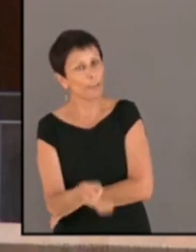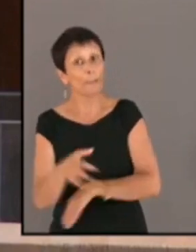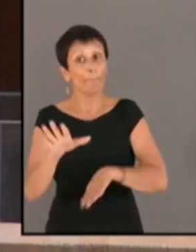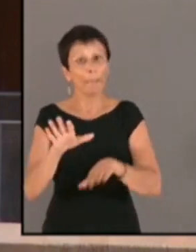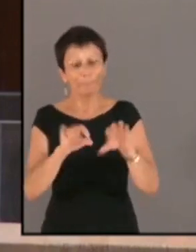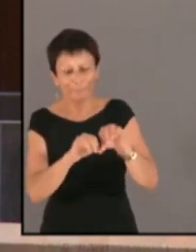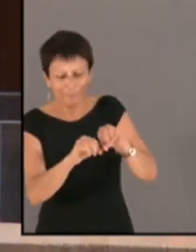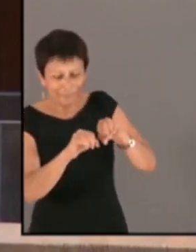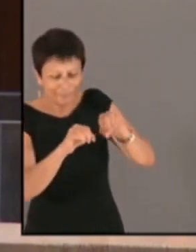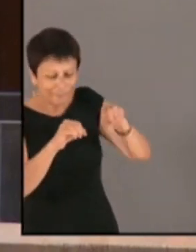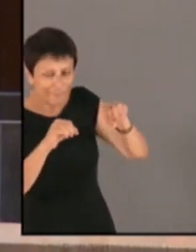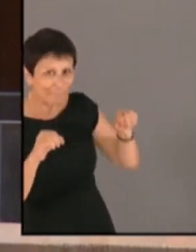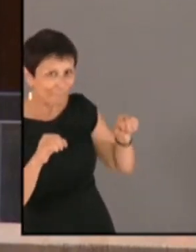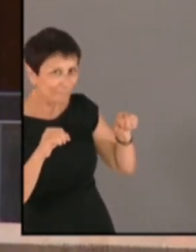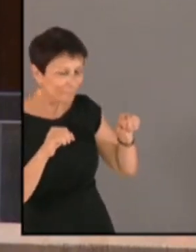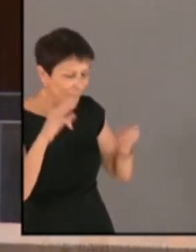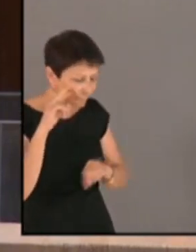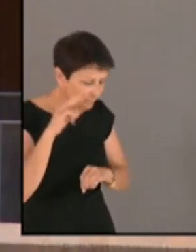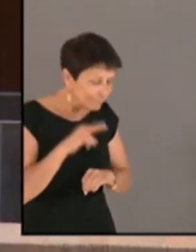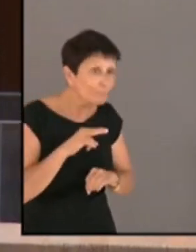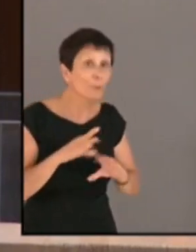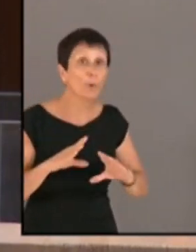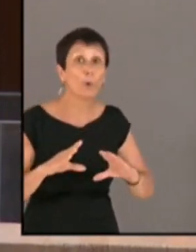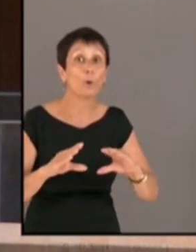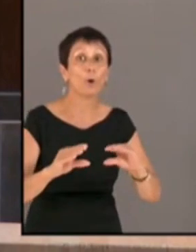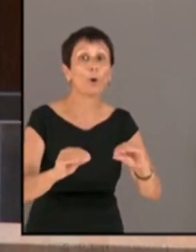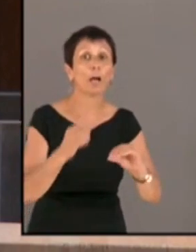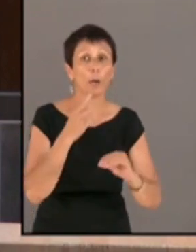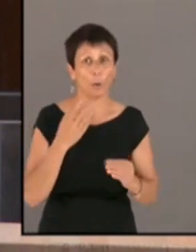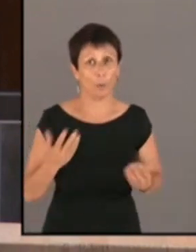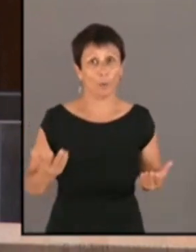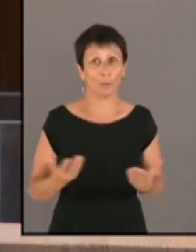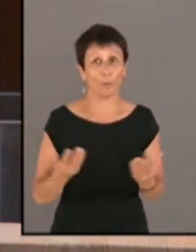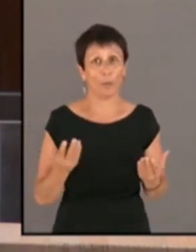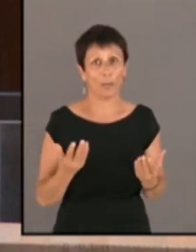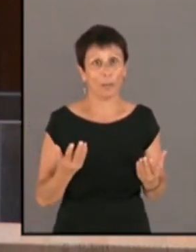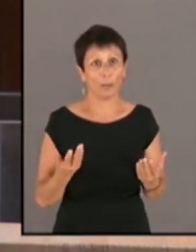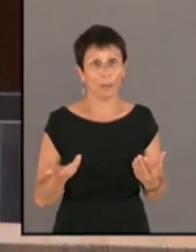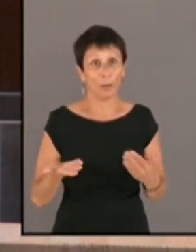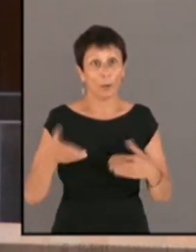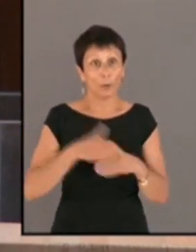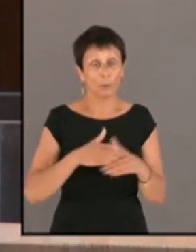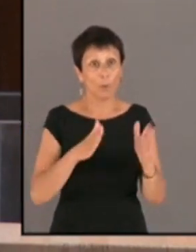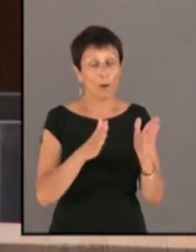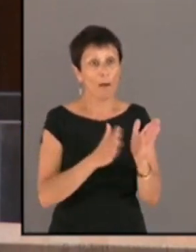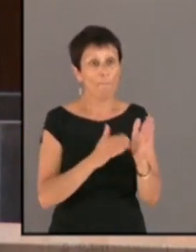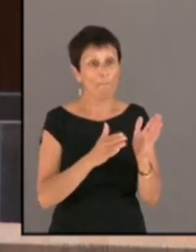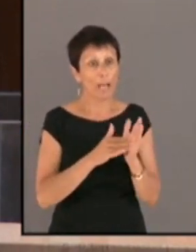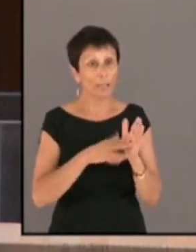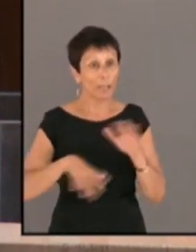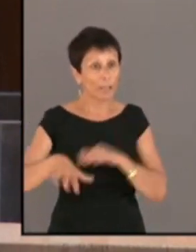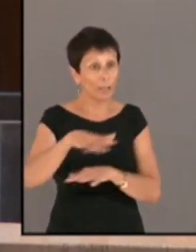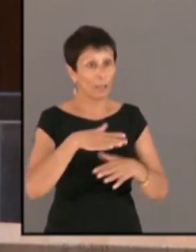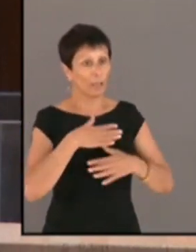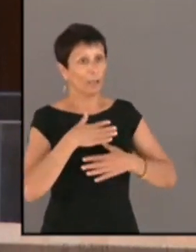derrière ces mots, il y a une réalité qui s'est abattue sur Marseille et qui a fait